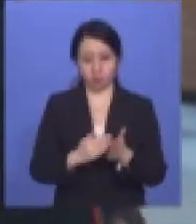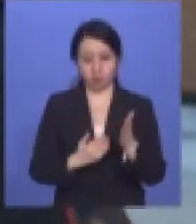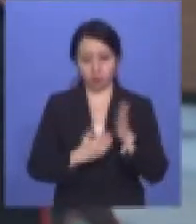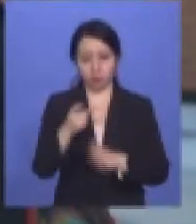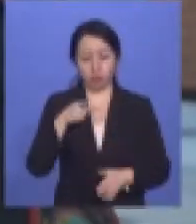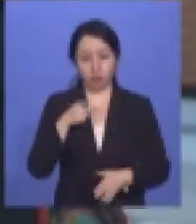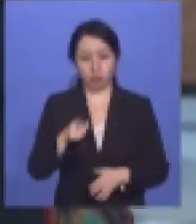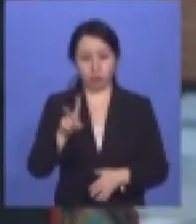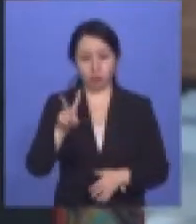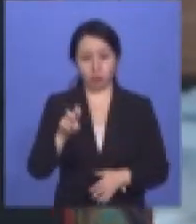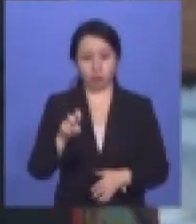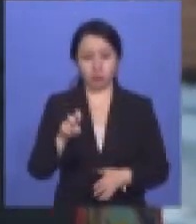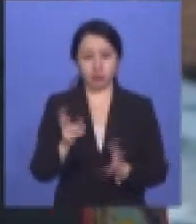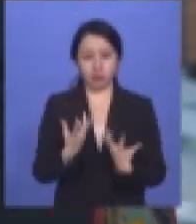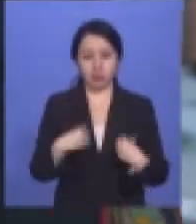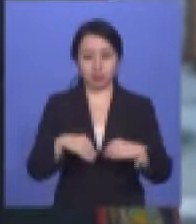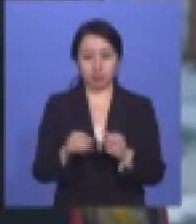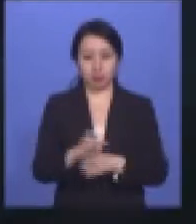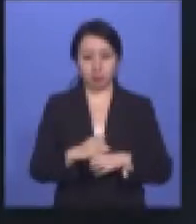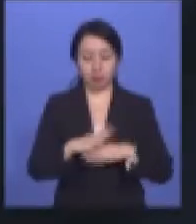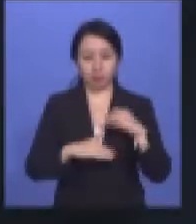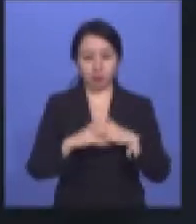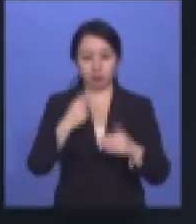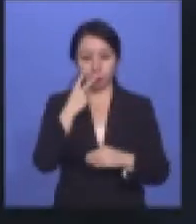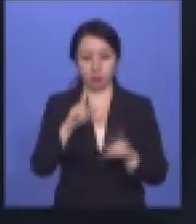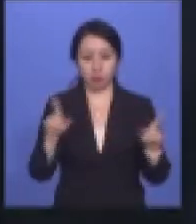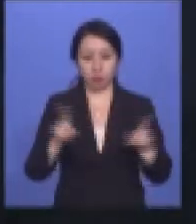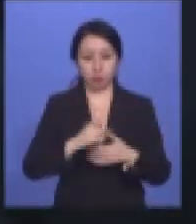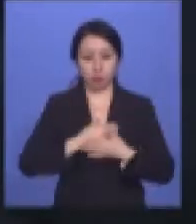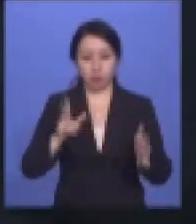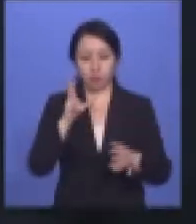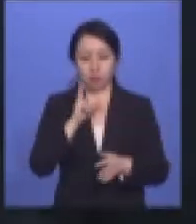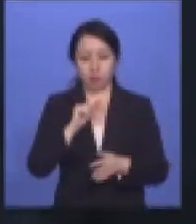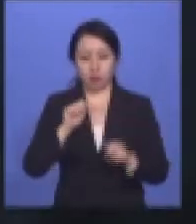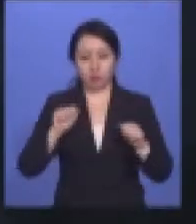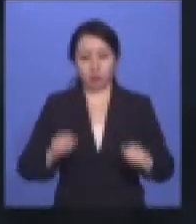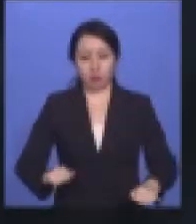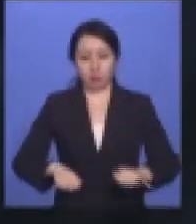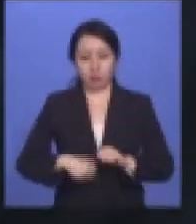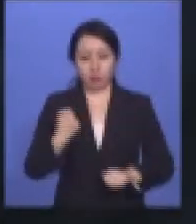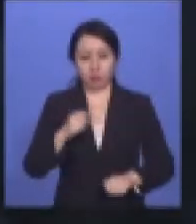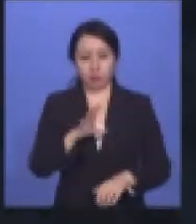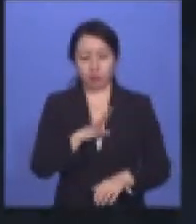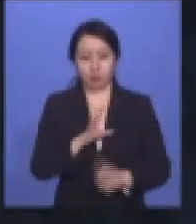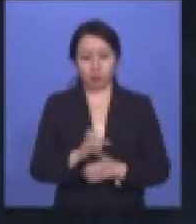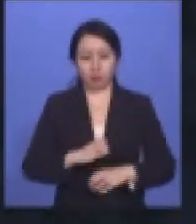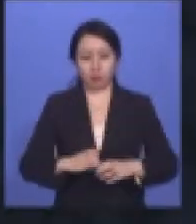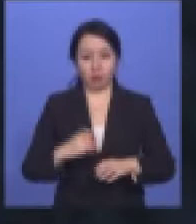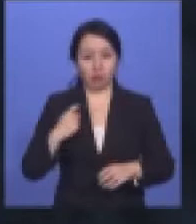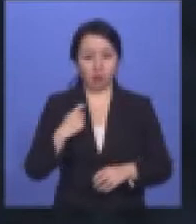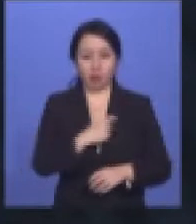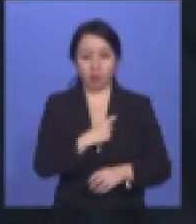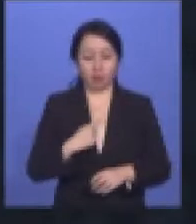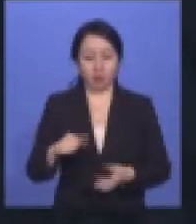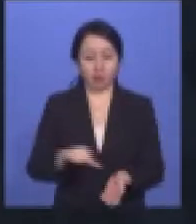свыше 1200 семейных дебоширов. Практика показывает, что наибольшее количество правонарушений совершены в состоянии алкогольного